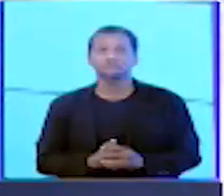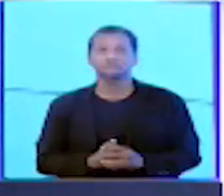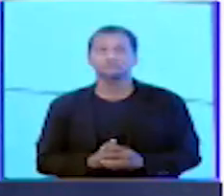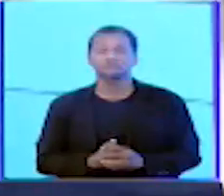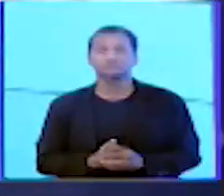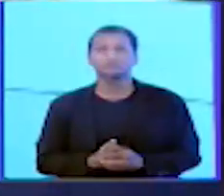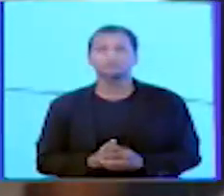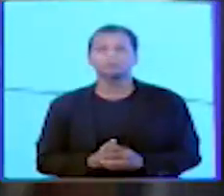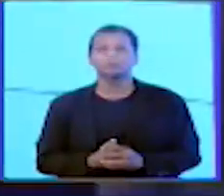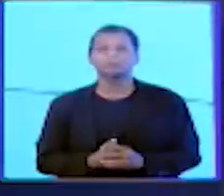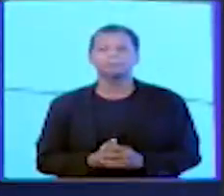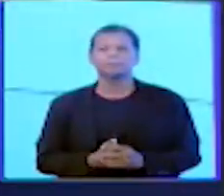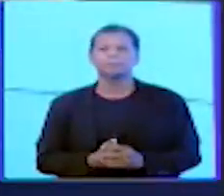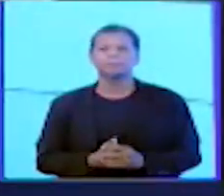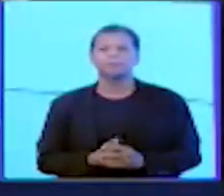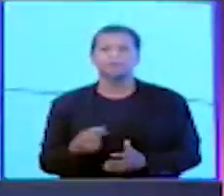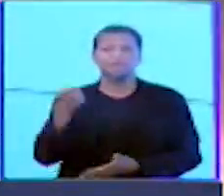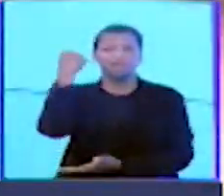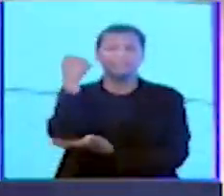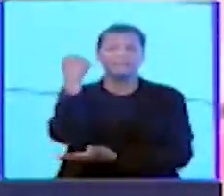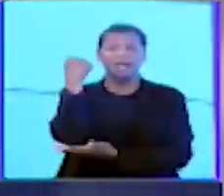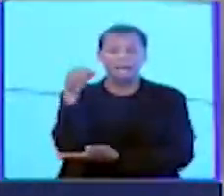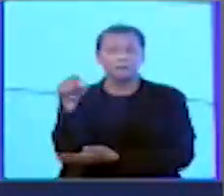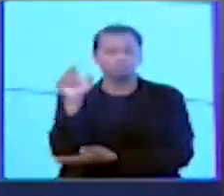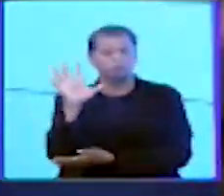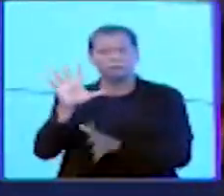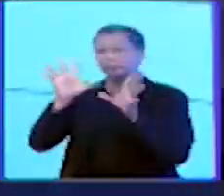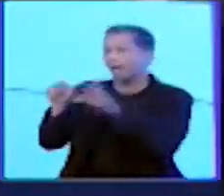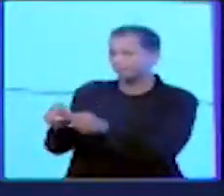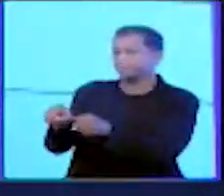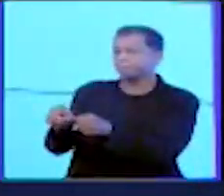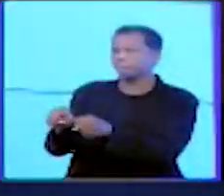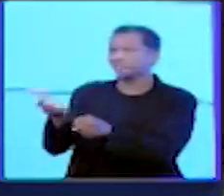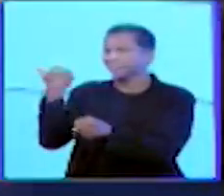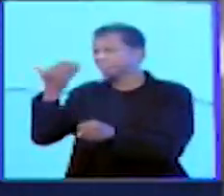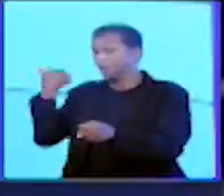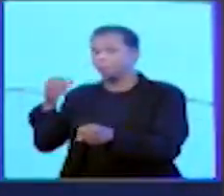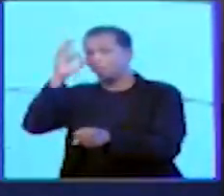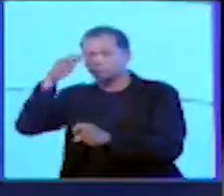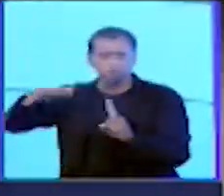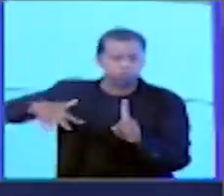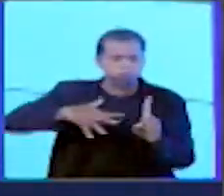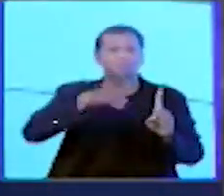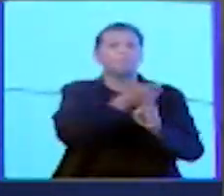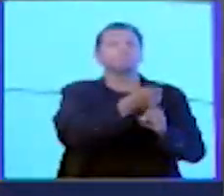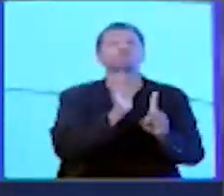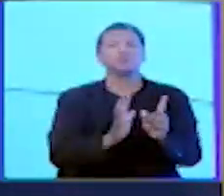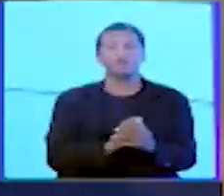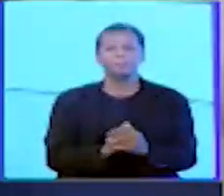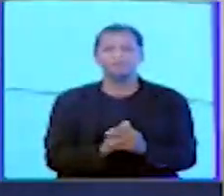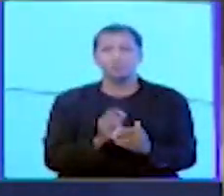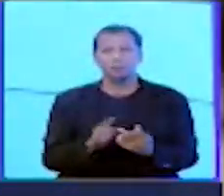Tiga tersangka tak berkutik saat polisi menggiring mereka. Ketiganya ditangkap karena diduga terlibat praktik aborsi